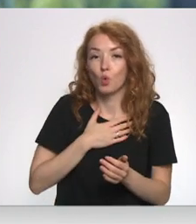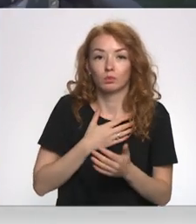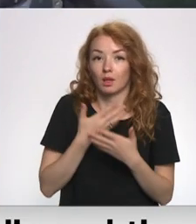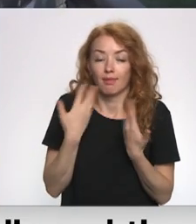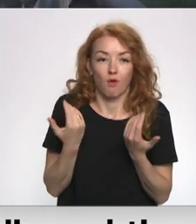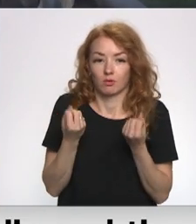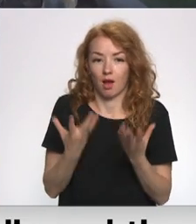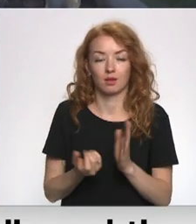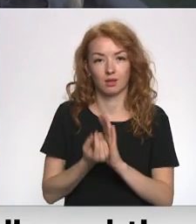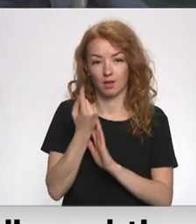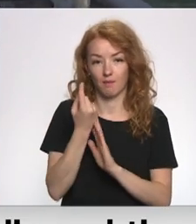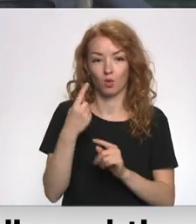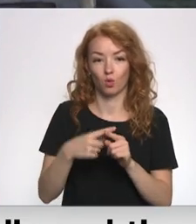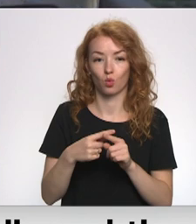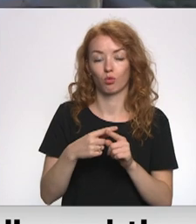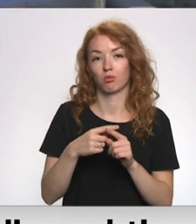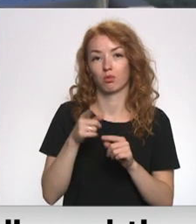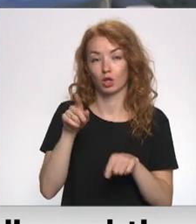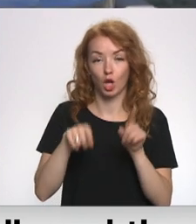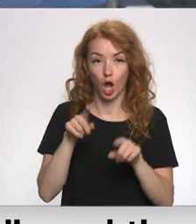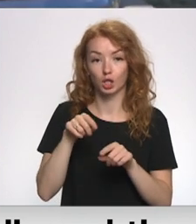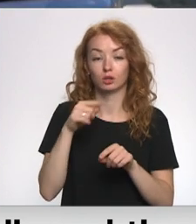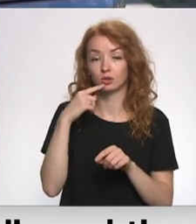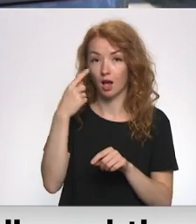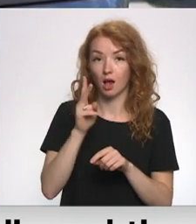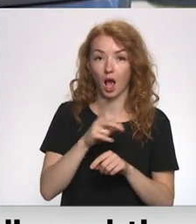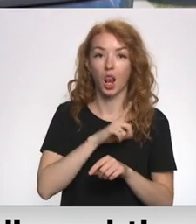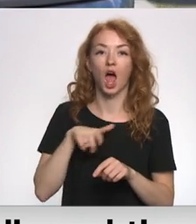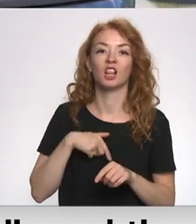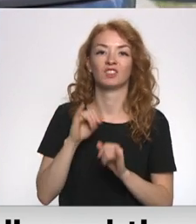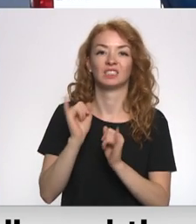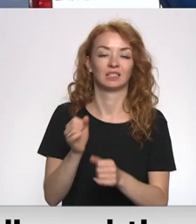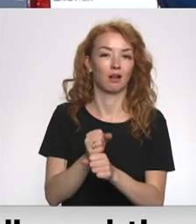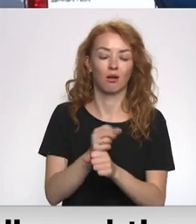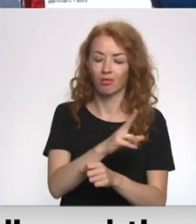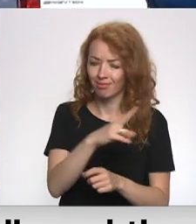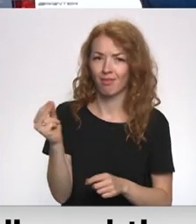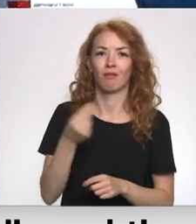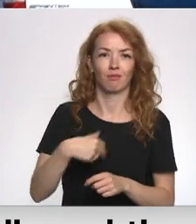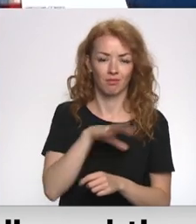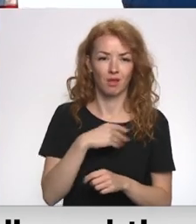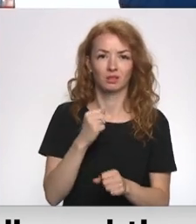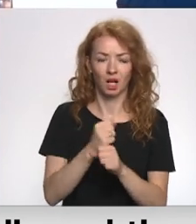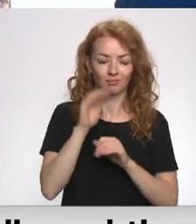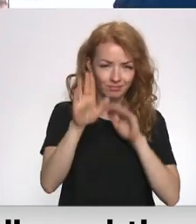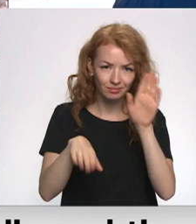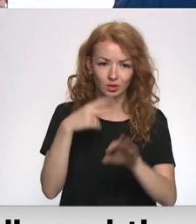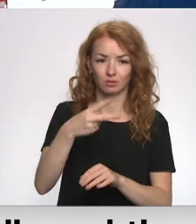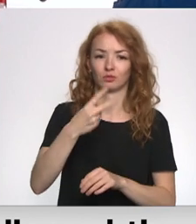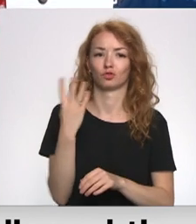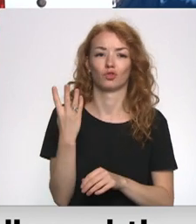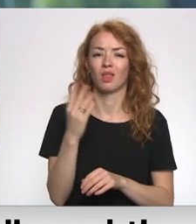iemesla dēļ 40 automašīnām diennakti. Daži saprot tā, ka Latvija nestrādā. Nav tā. Mēs strādājam 24 stundas diennakti,